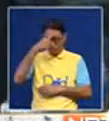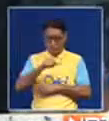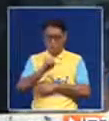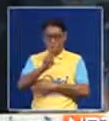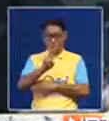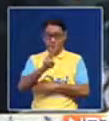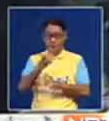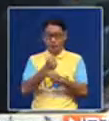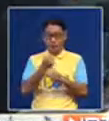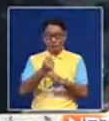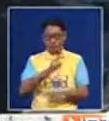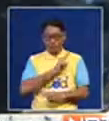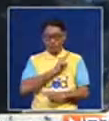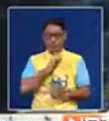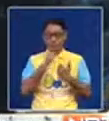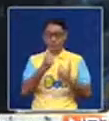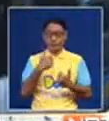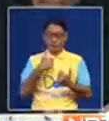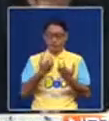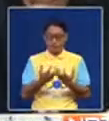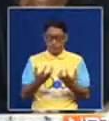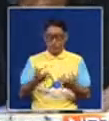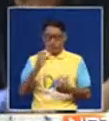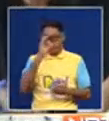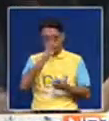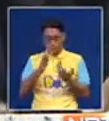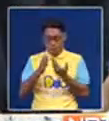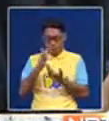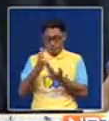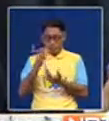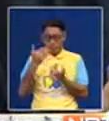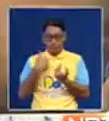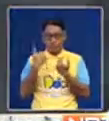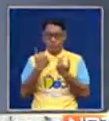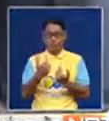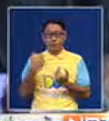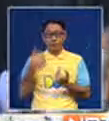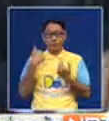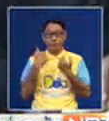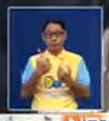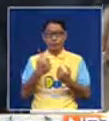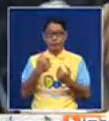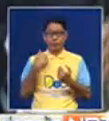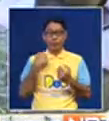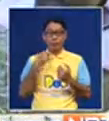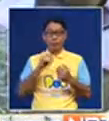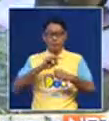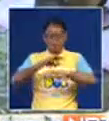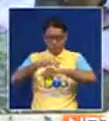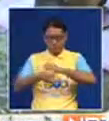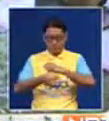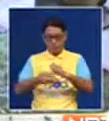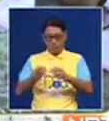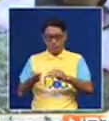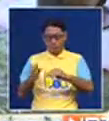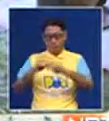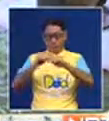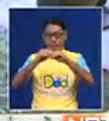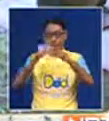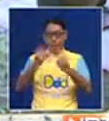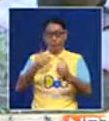ามารถที่จะสานตะกร้าได้แล้ววัสดุที่ใช้ก็หาง่ายโดยจะมีตัวบล็อกไว้อยู่แล้วเพียงแค่นำสายรัดมาสานเท่านั้นสำหรับตะกร้